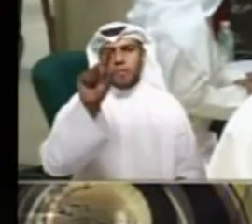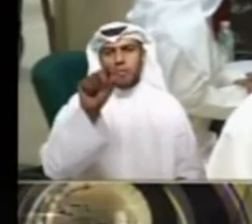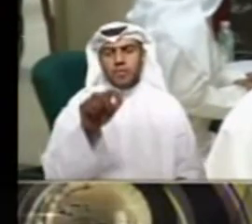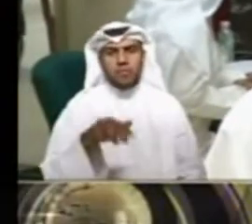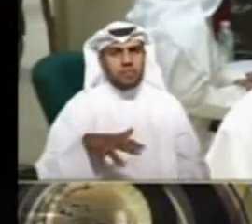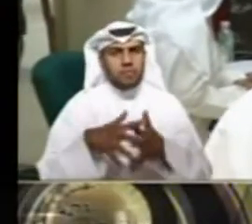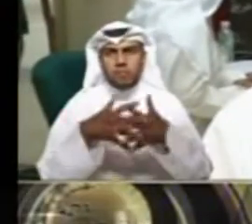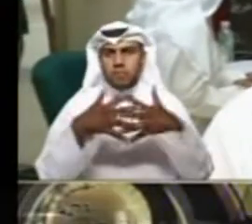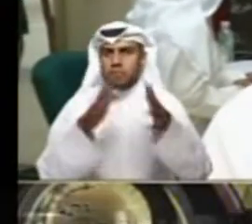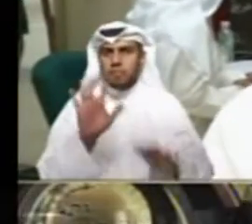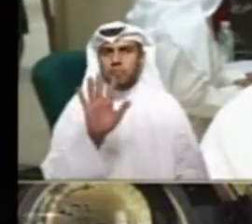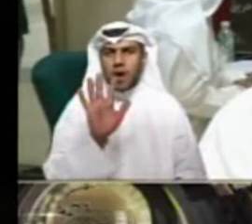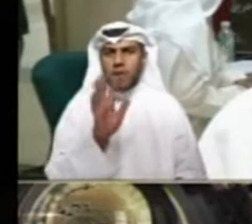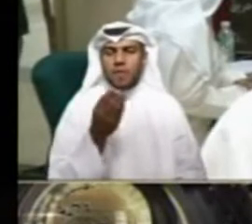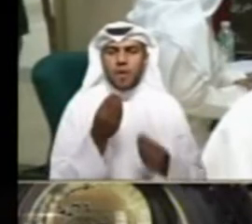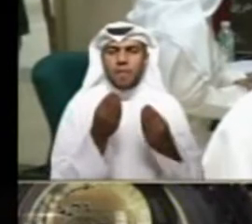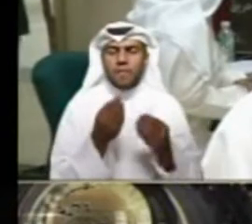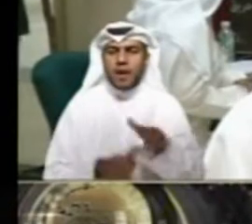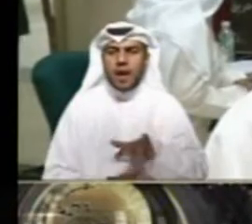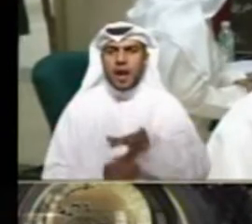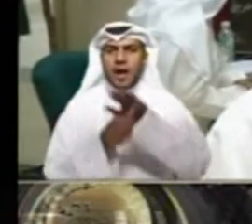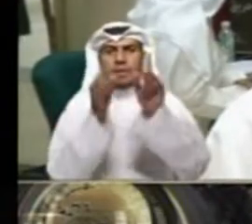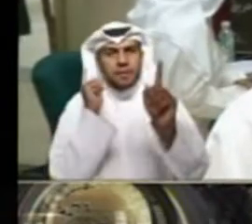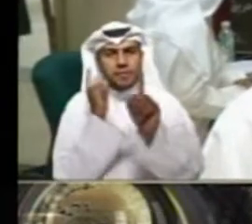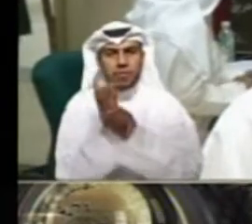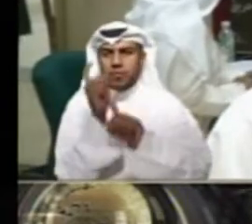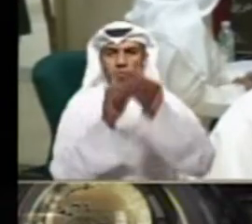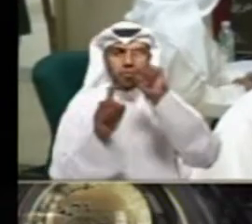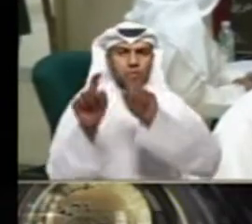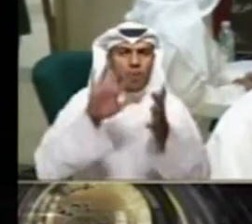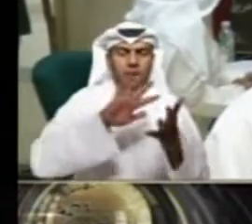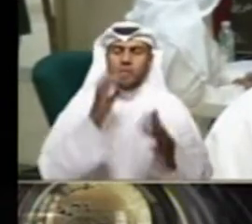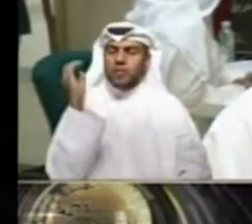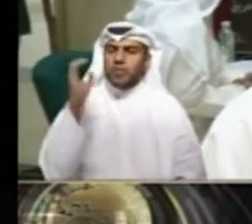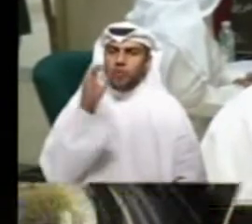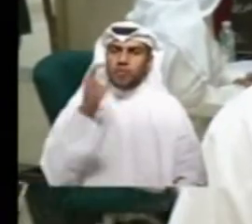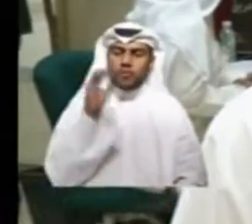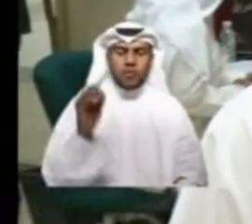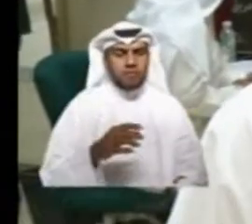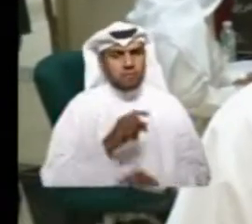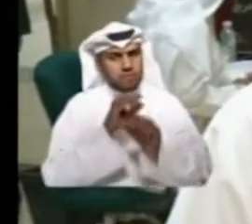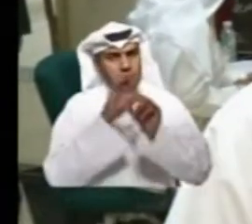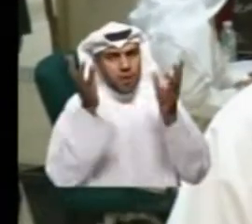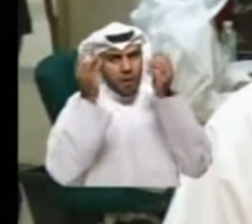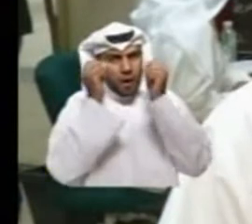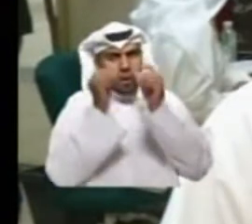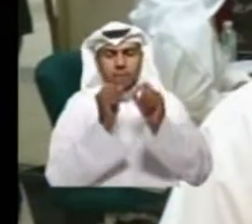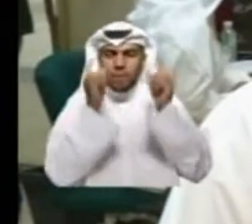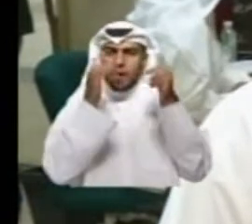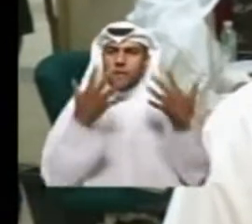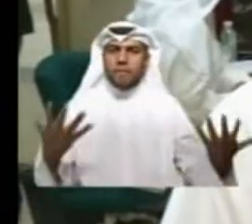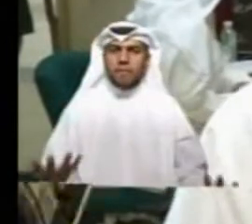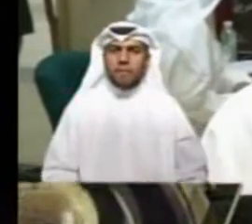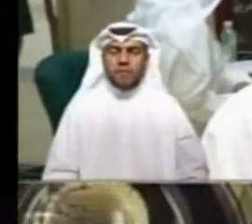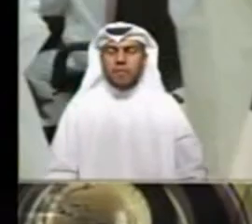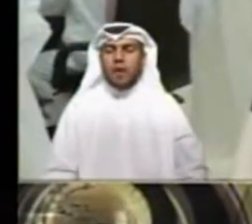ما فيه، حتى يمكن رئيس اللجنة قابلنا وسألنا شو المطلوب وعطانا يعني صراحة يعني معلومة كاملة، وكانت الأمور ميسرة